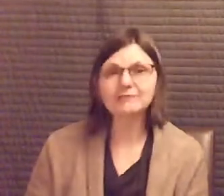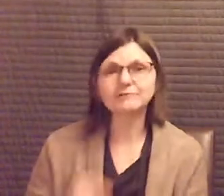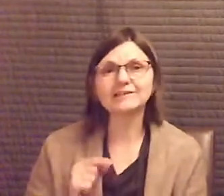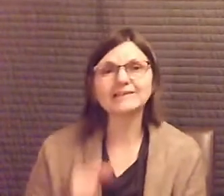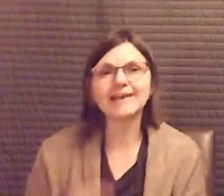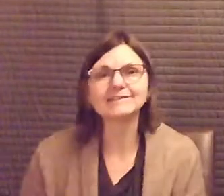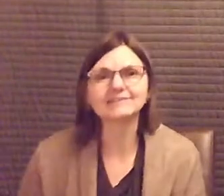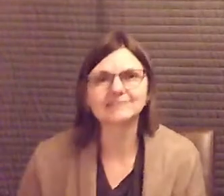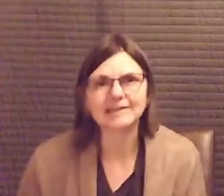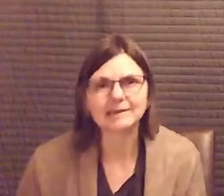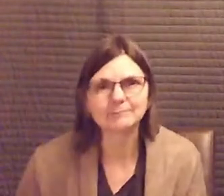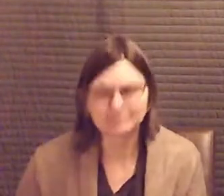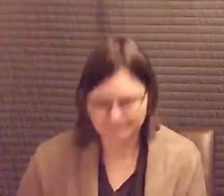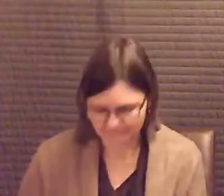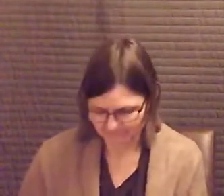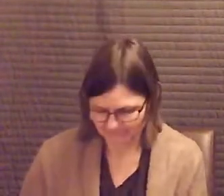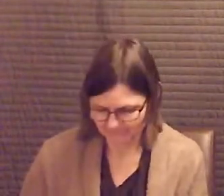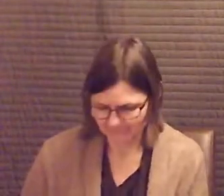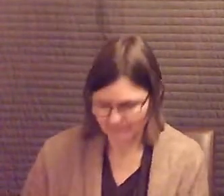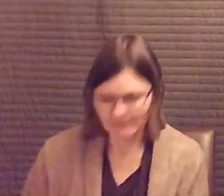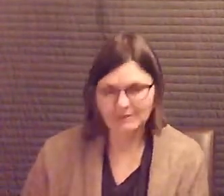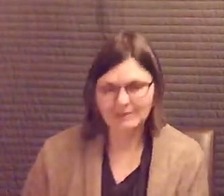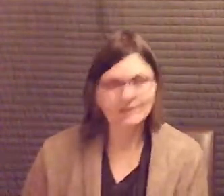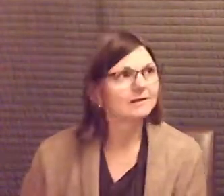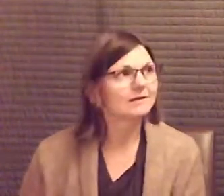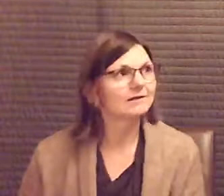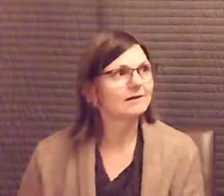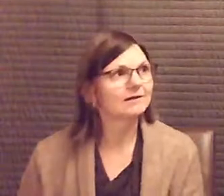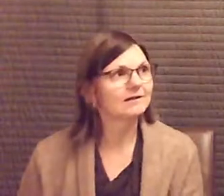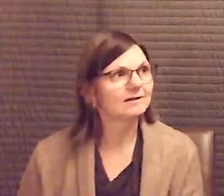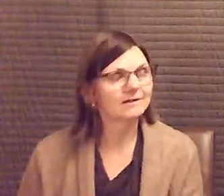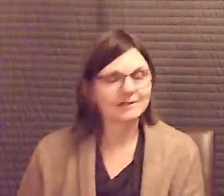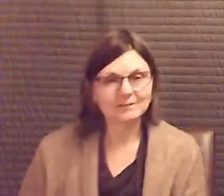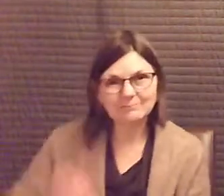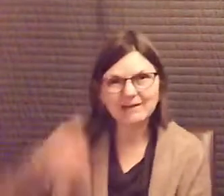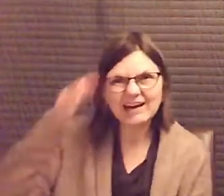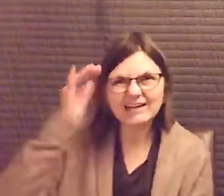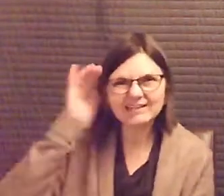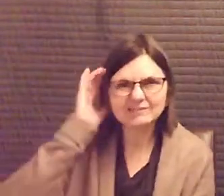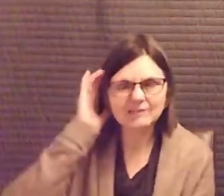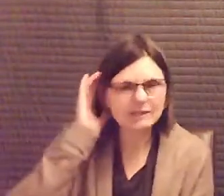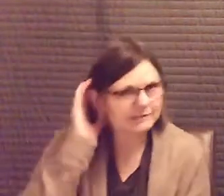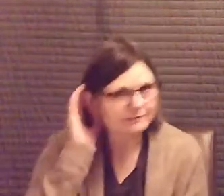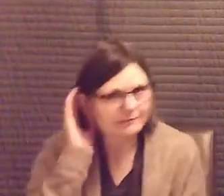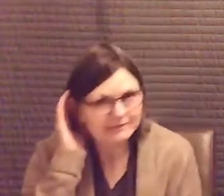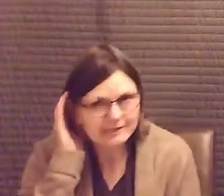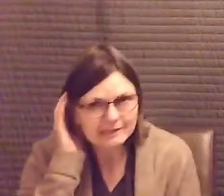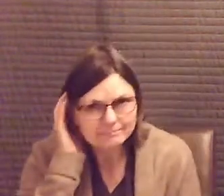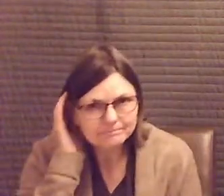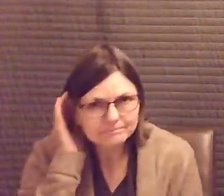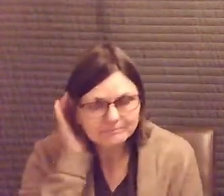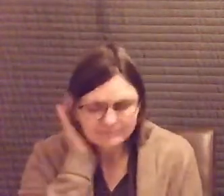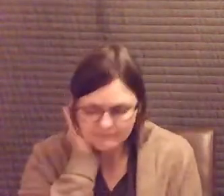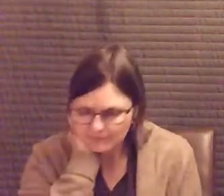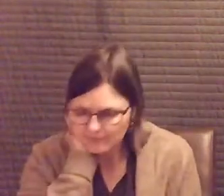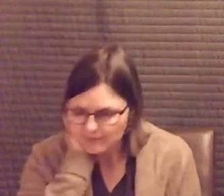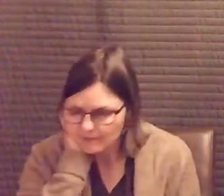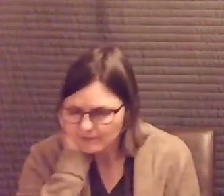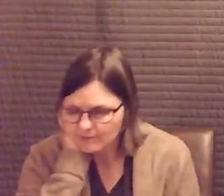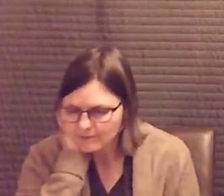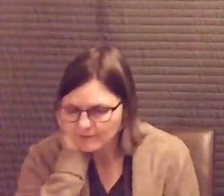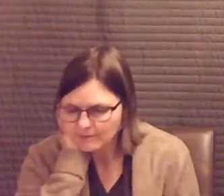vele van de leiders in hem die stinkende gaten maar als ze dacht aan de farizeeërs konden